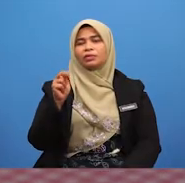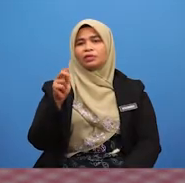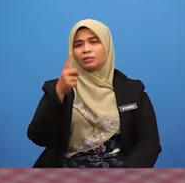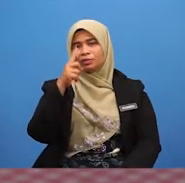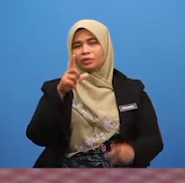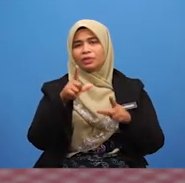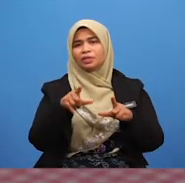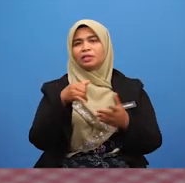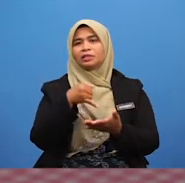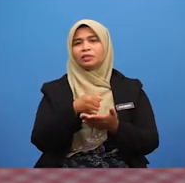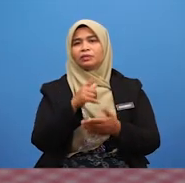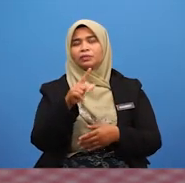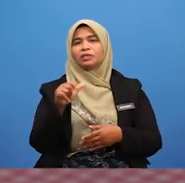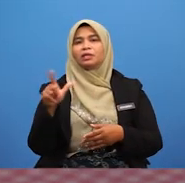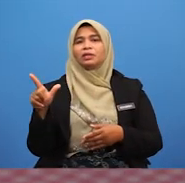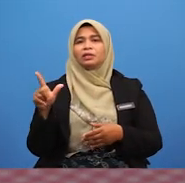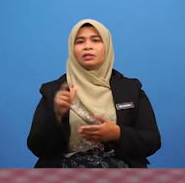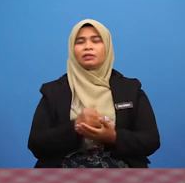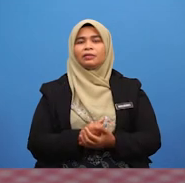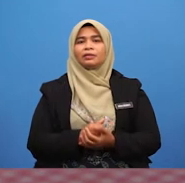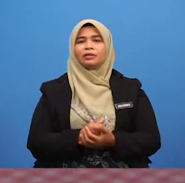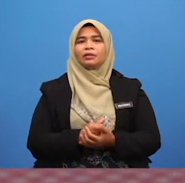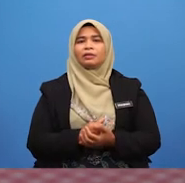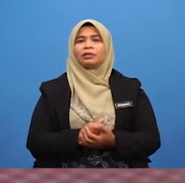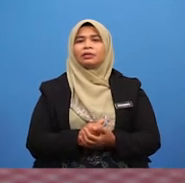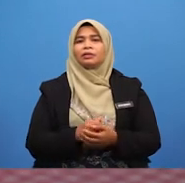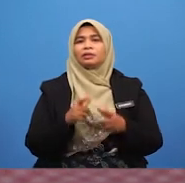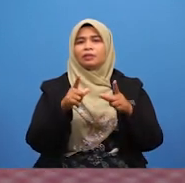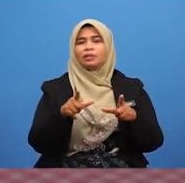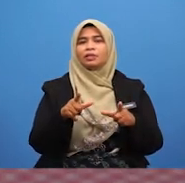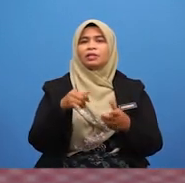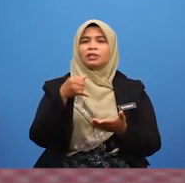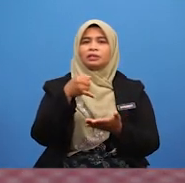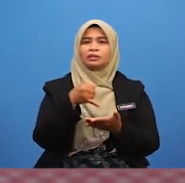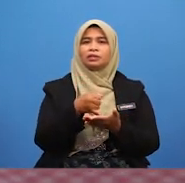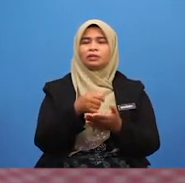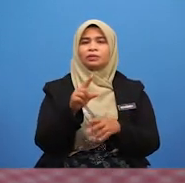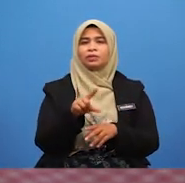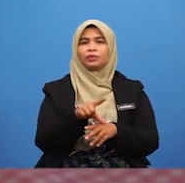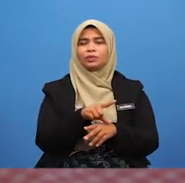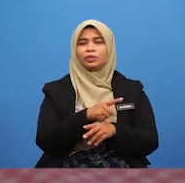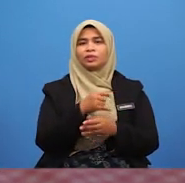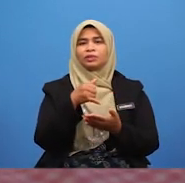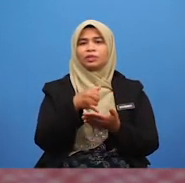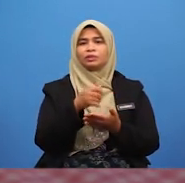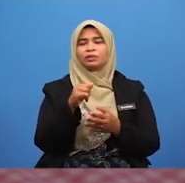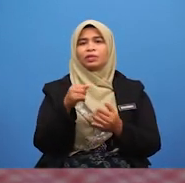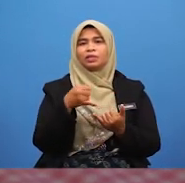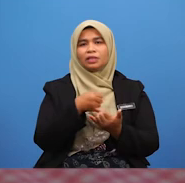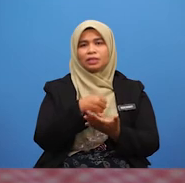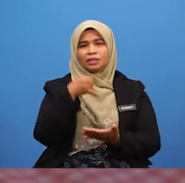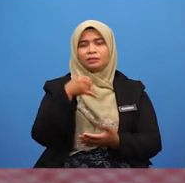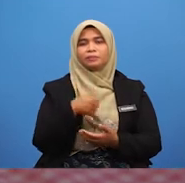Okey, pelajar semua boleh lihat. Cikgu susun pola yang besar terlebih dahulu